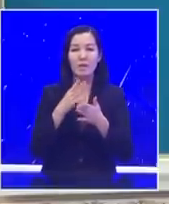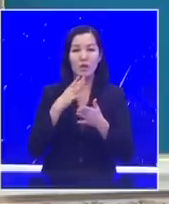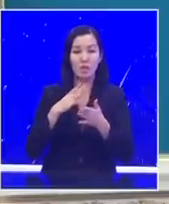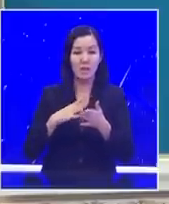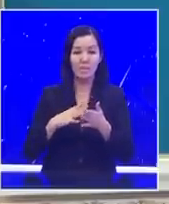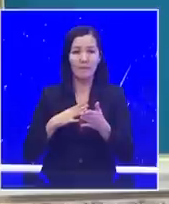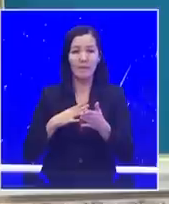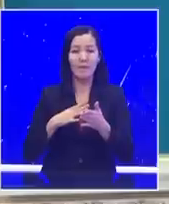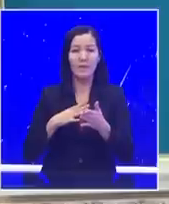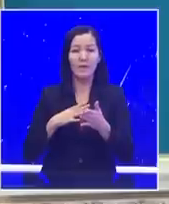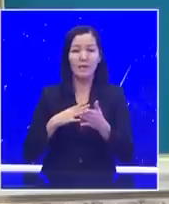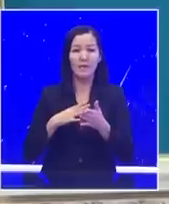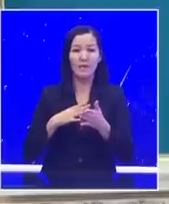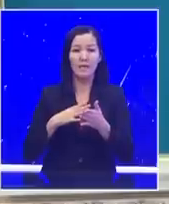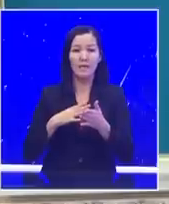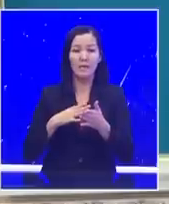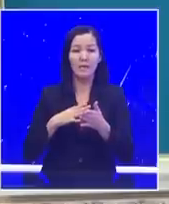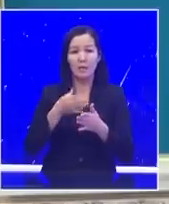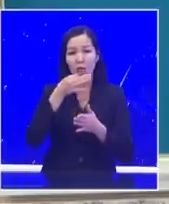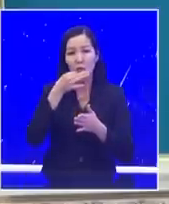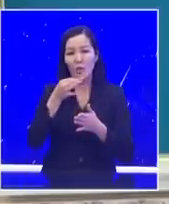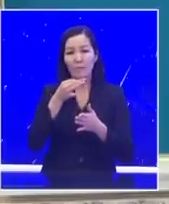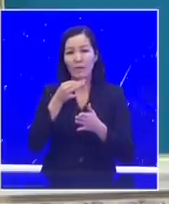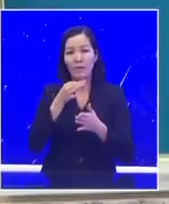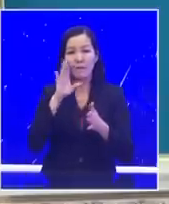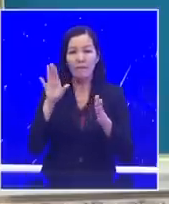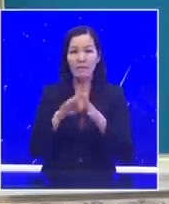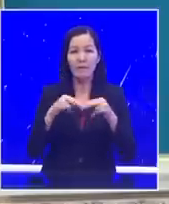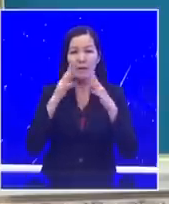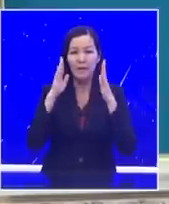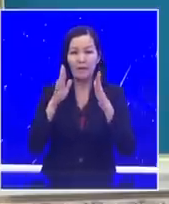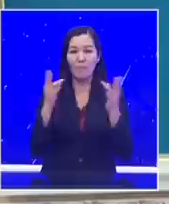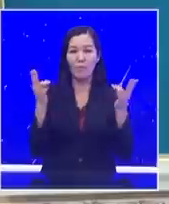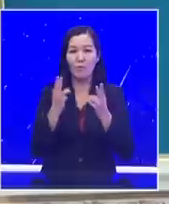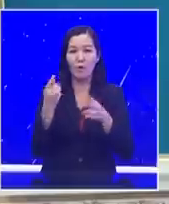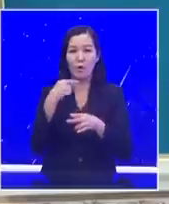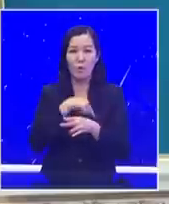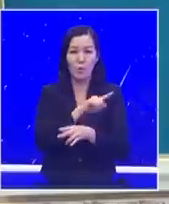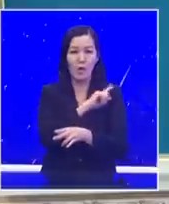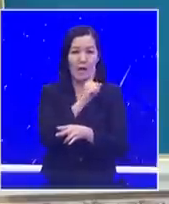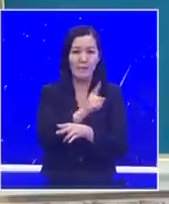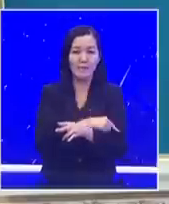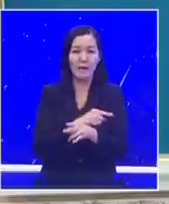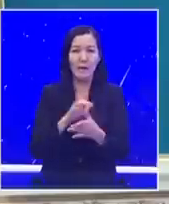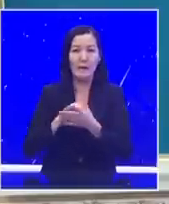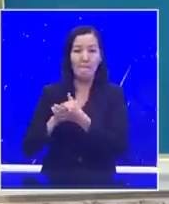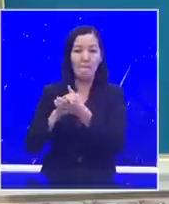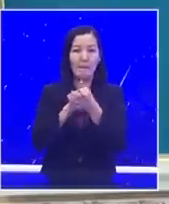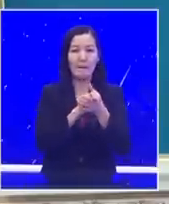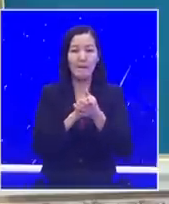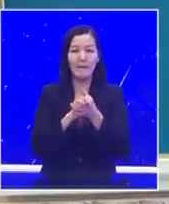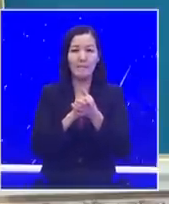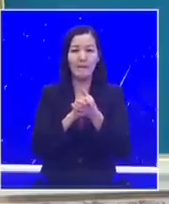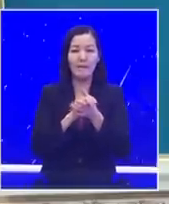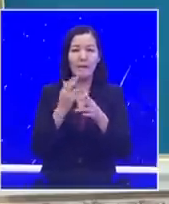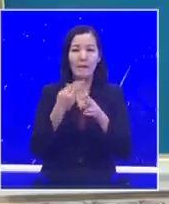шыдамдылық, төзімділік және жауапкершілік танытайық. Біз рухы асқақ, бірлігі бекем, еңсесі